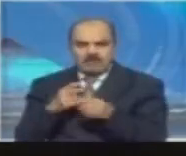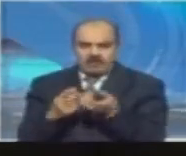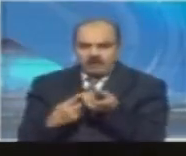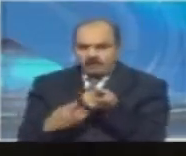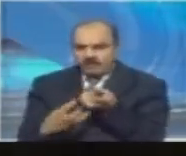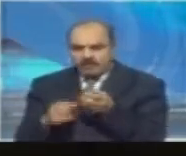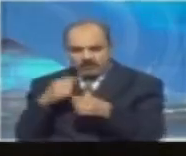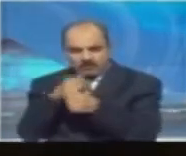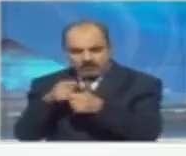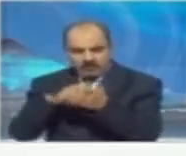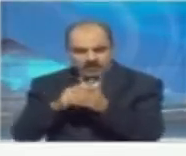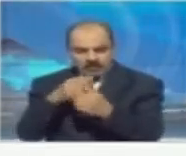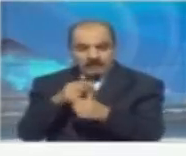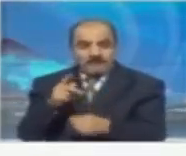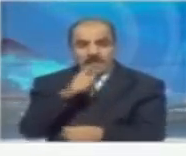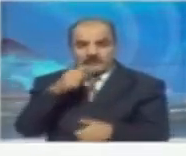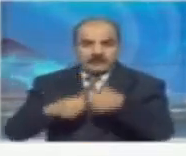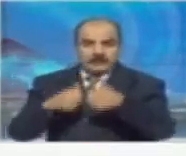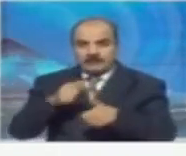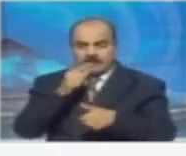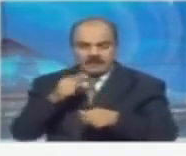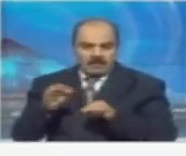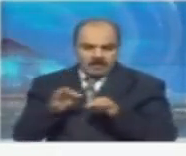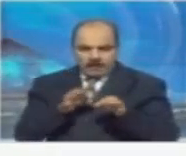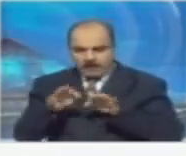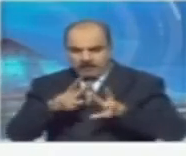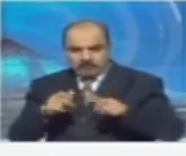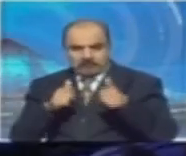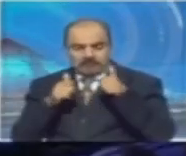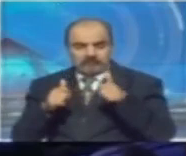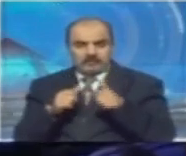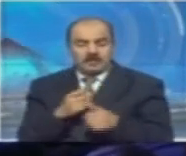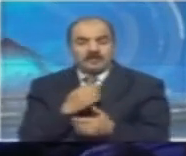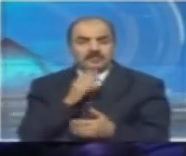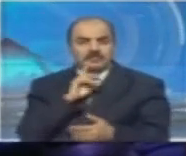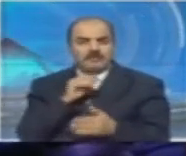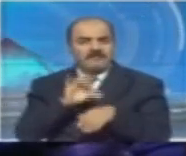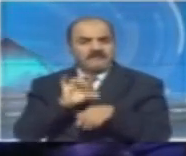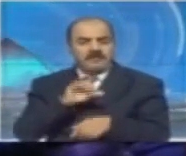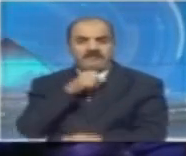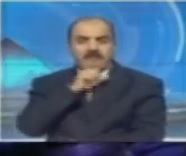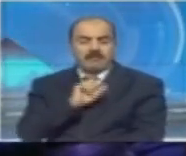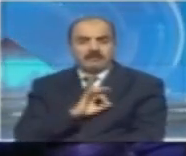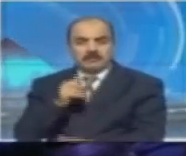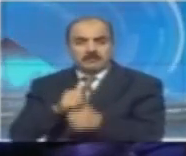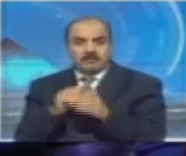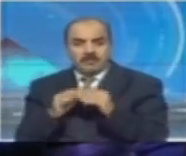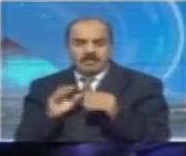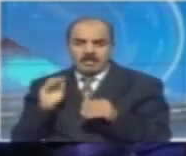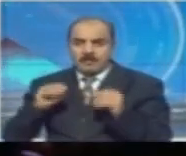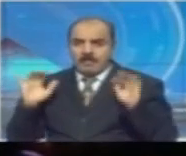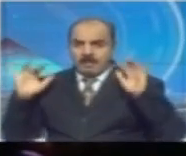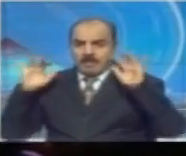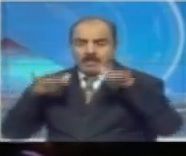وذلك بالمسابقه العالميه الهندسه الوراثيه جيم التي اقيمت بالعاصمه الفرنسيه باريس